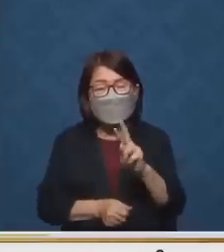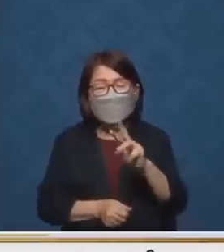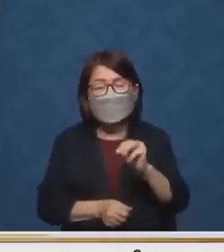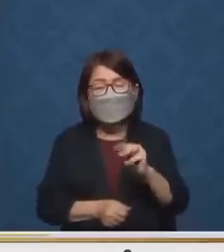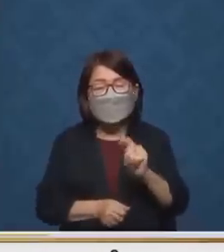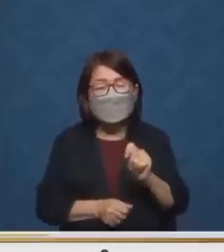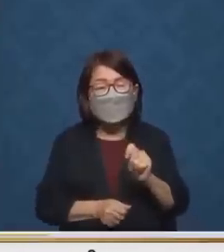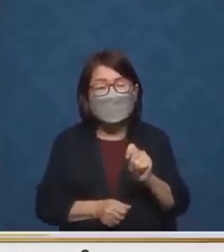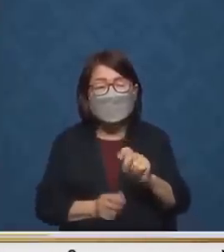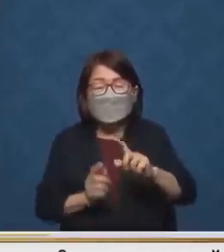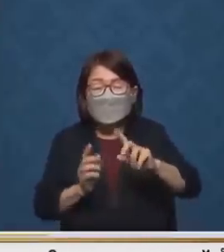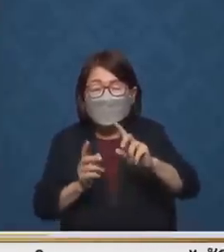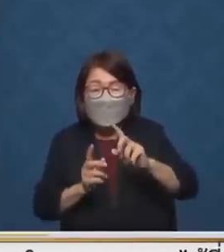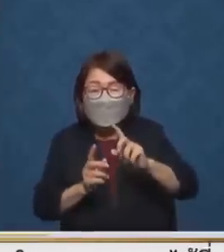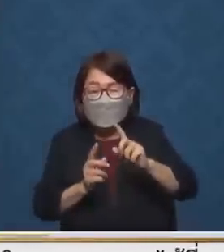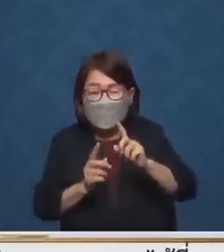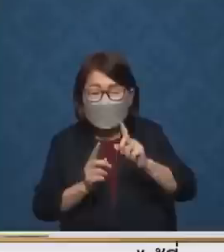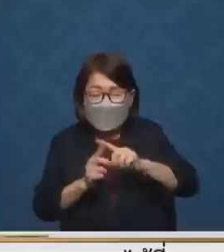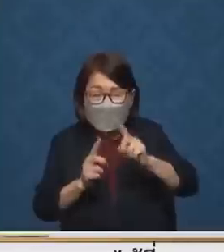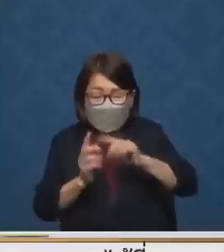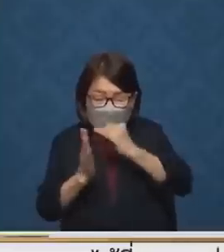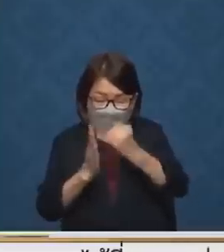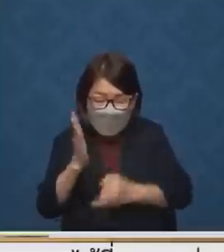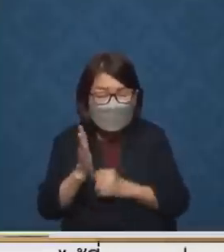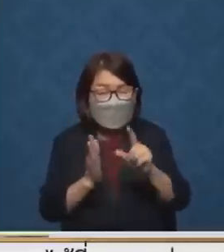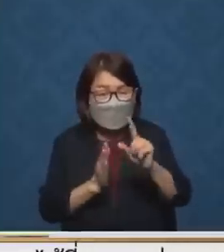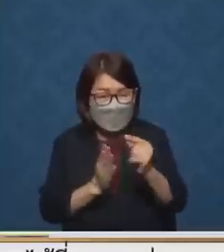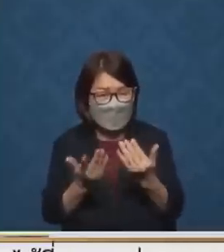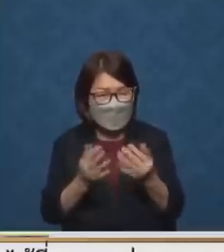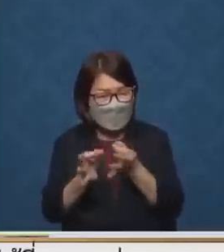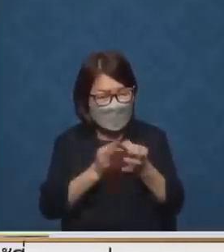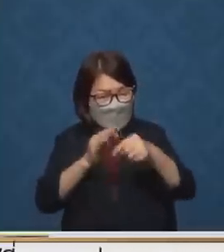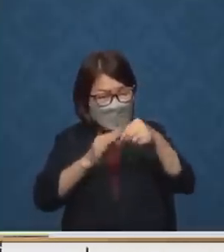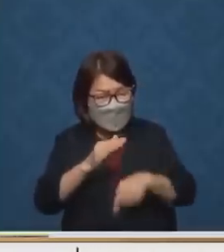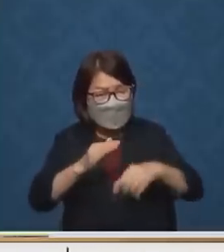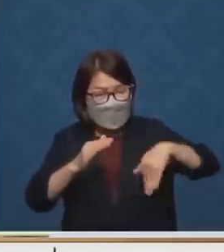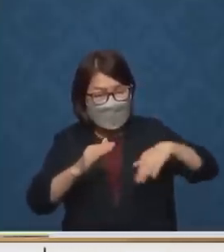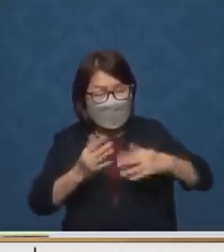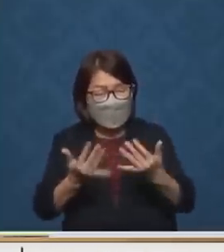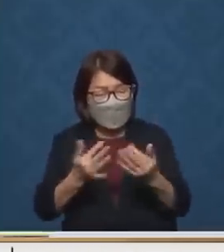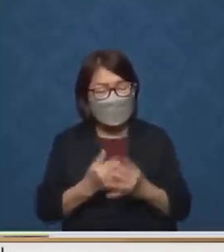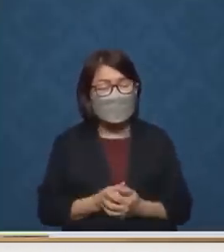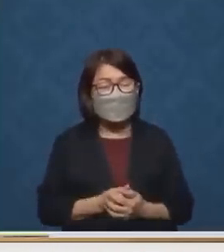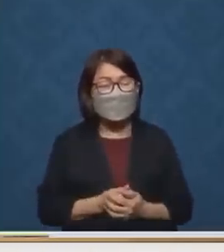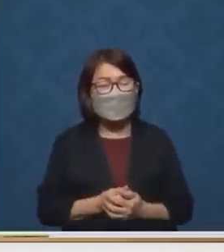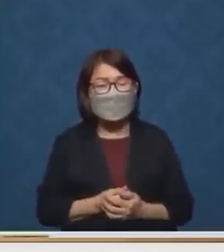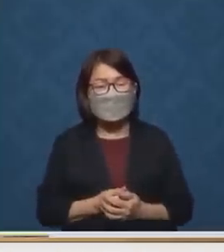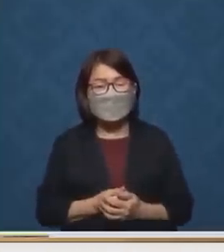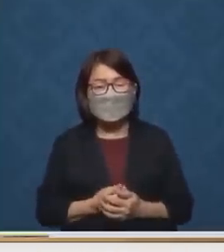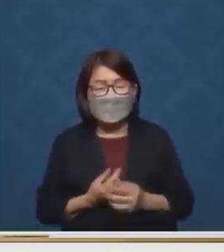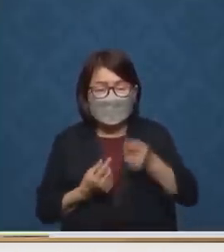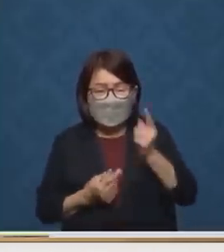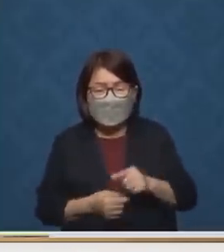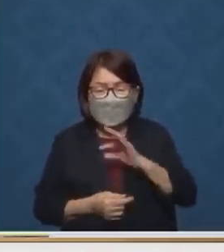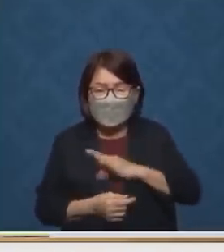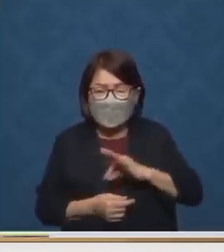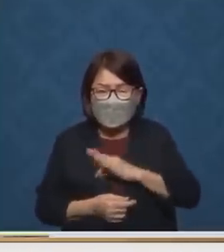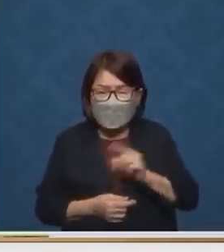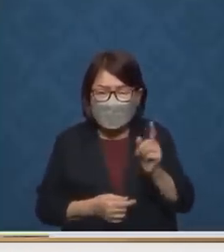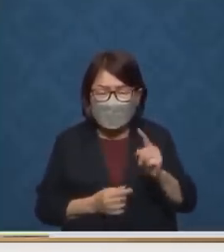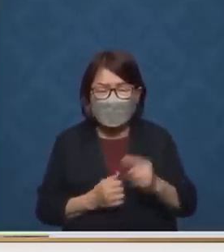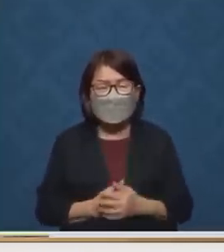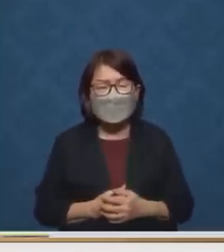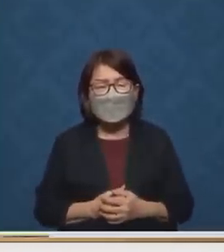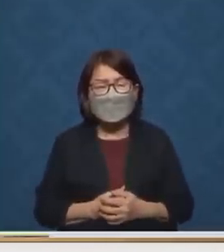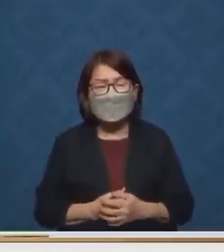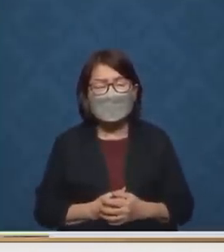20 จัหวัเด๋ผมรวนลงลายลเอีดเชิงลกตรนี้จบปานครัที่มันน่ากรู้ก็เพระว่า